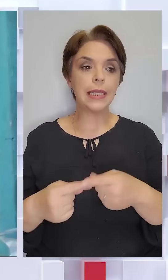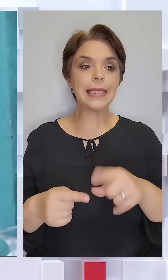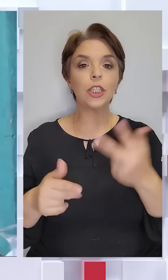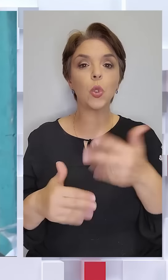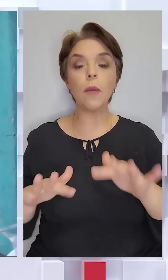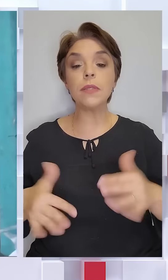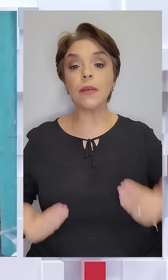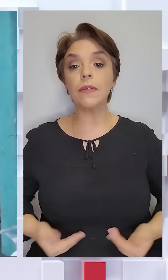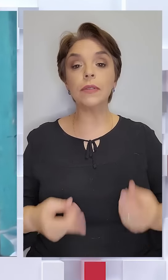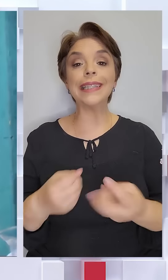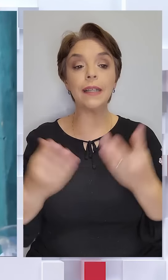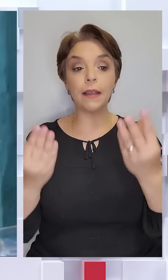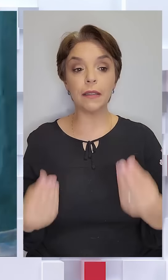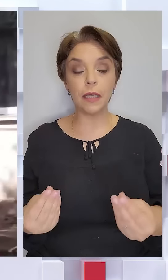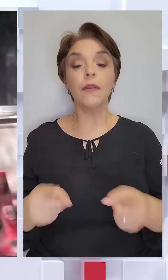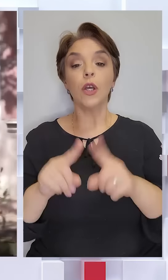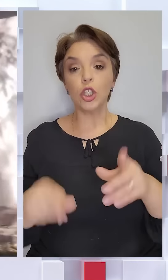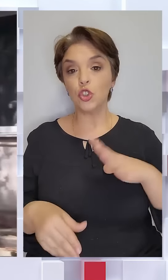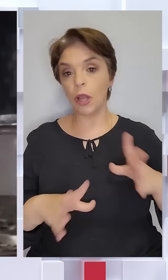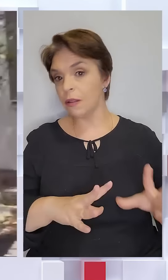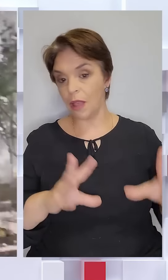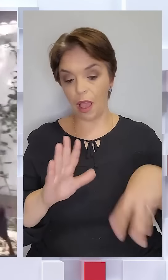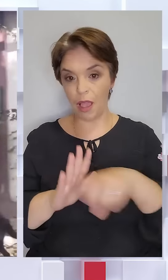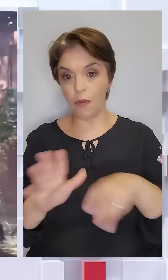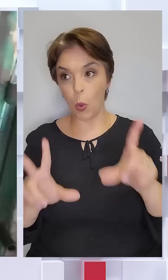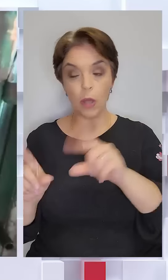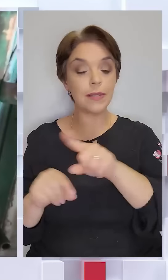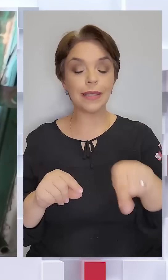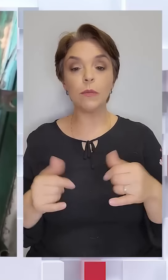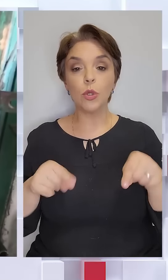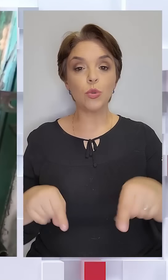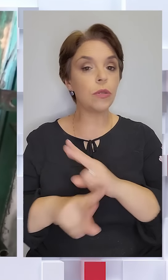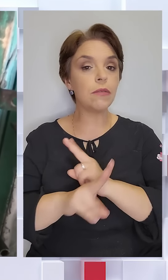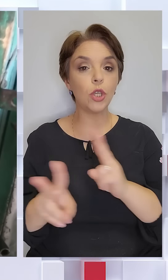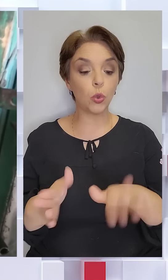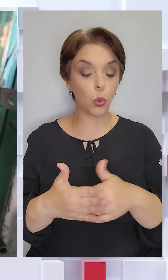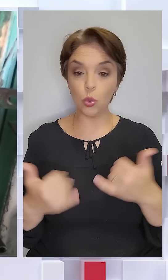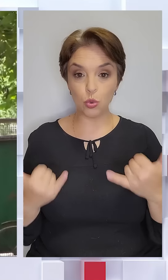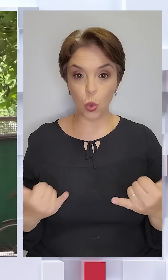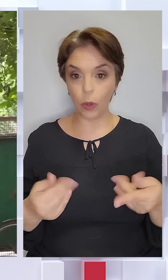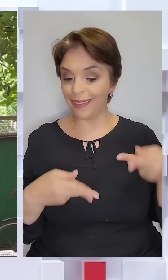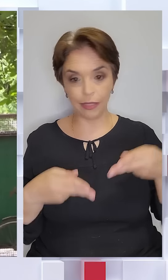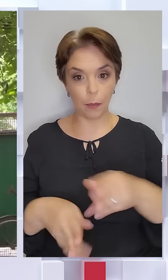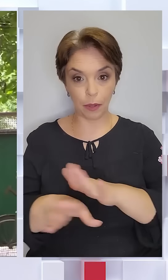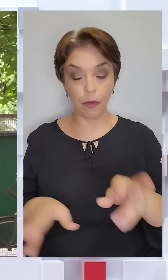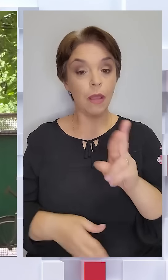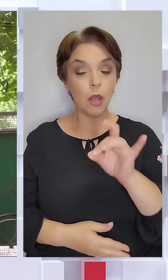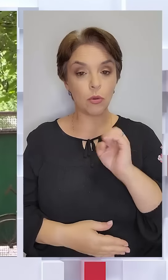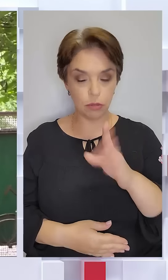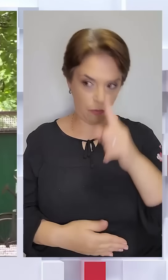троє місцевих, як виявилось, вже кілька днів теж чекали на евакуацію, але за ними сюди ніхто до сьогодні не приїхав.